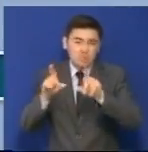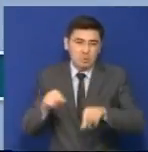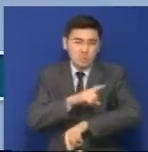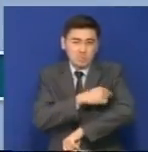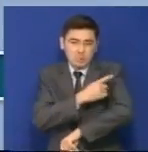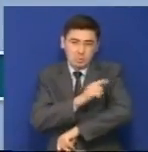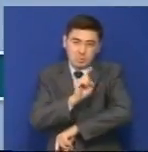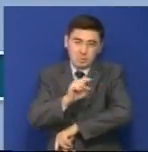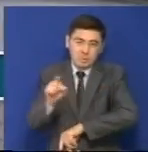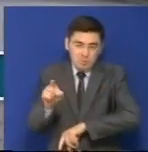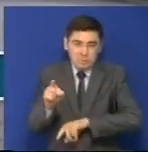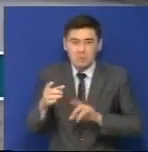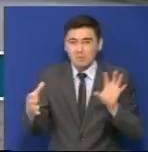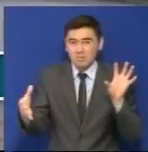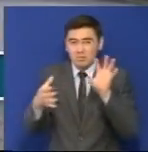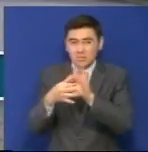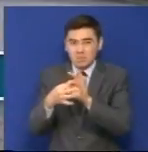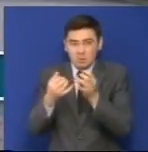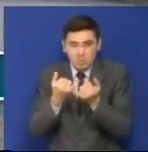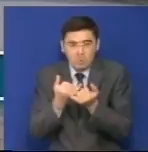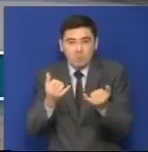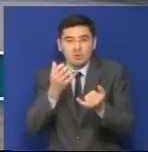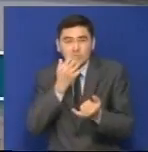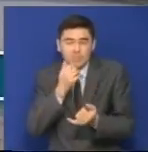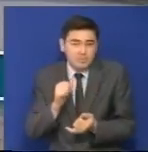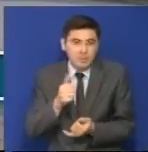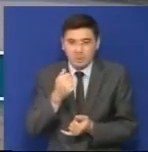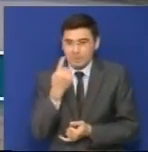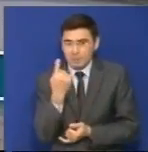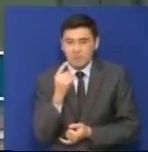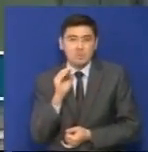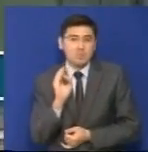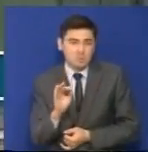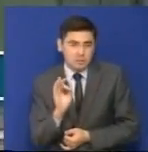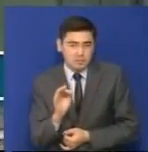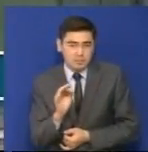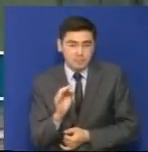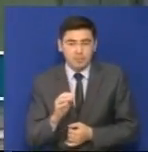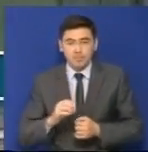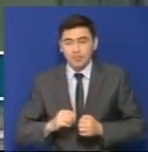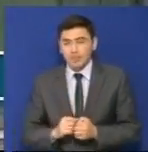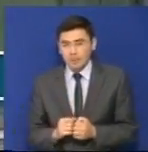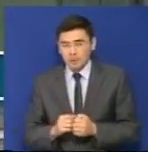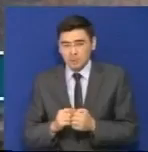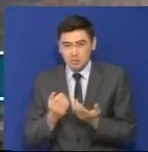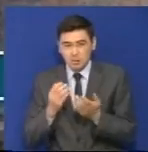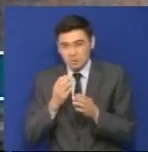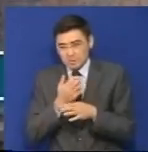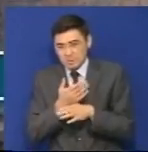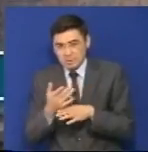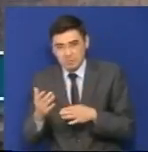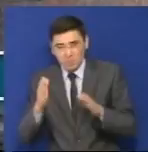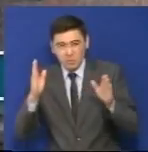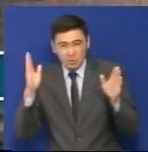байланысты ауруханаларға, балабақшалар мен мектептерге жылу 1 қазан күні берілді. Ауа райының күрт суытуына байланысты жылуға көп